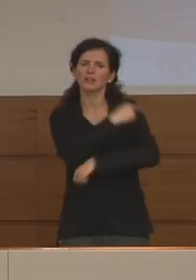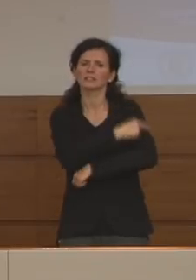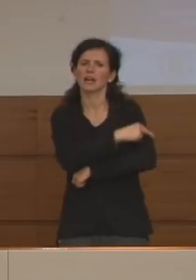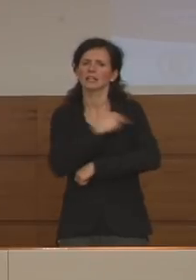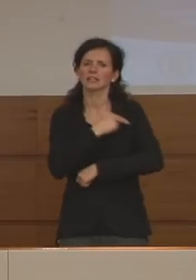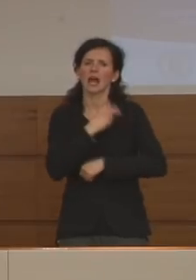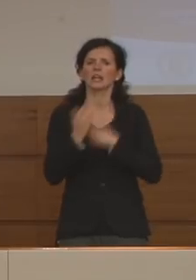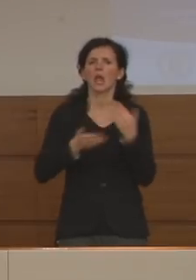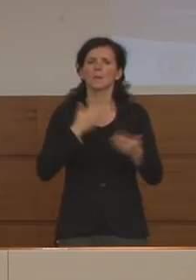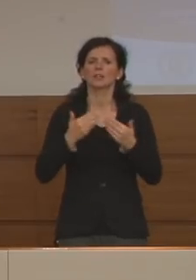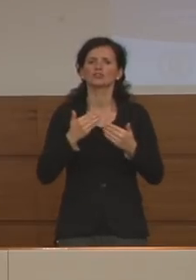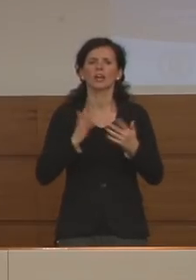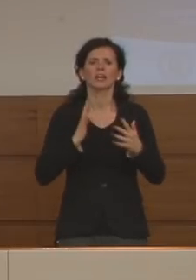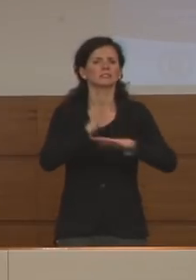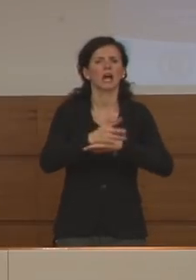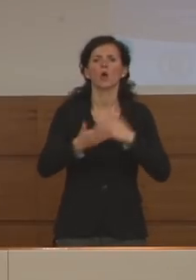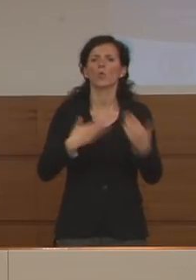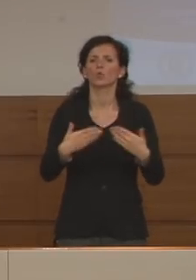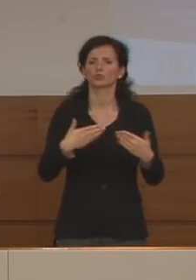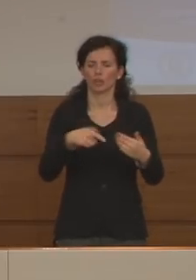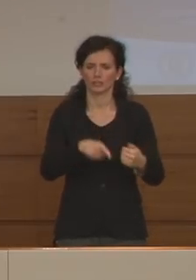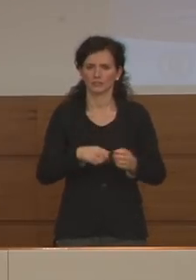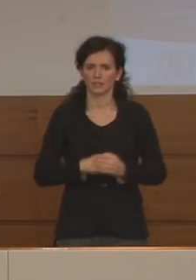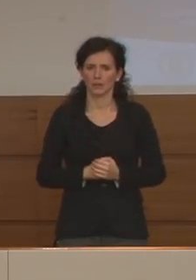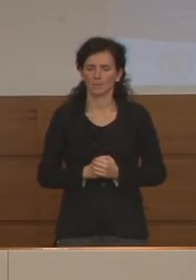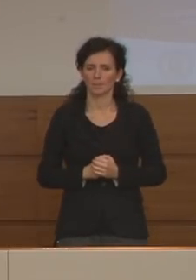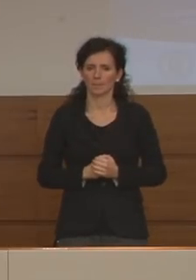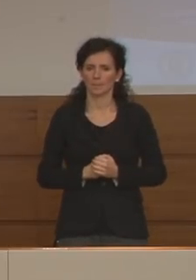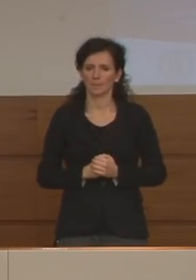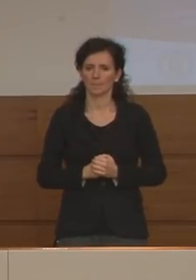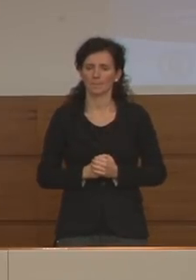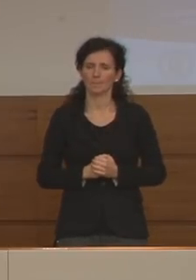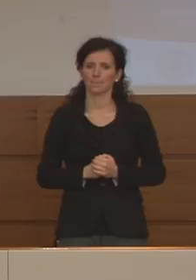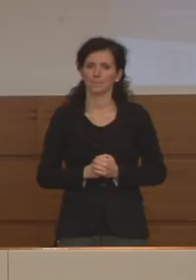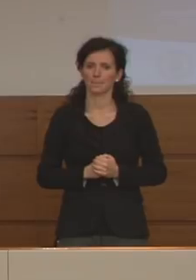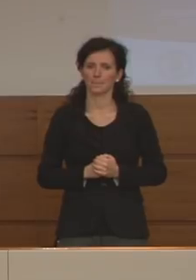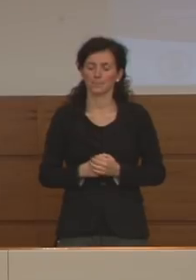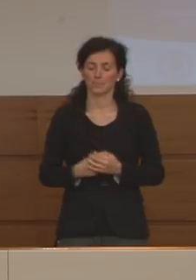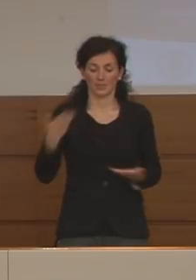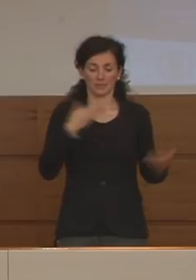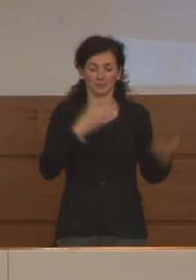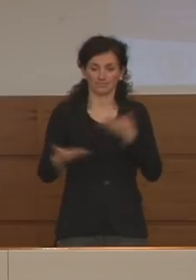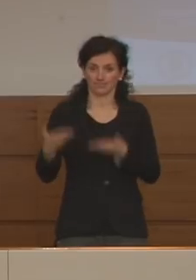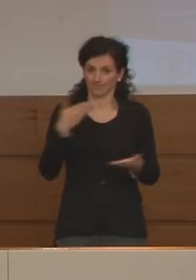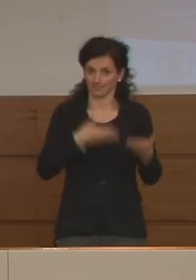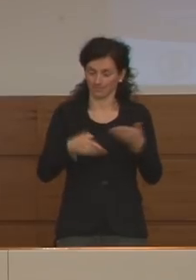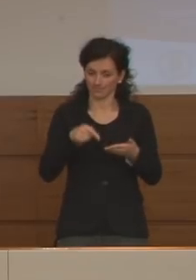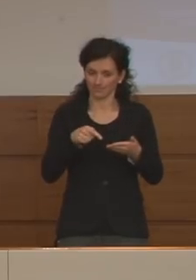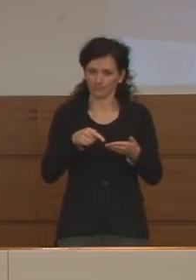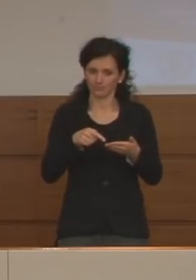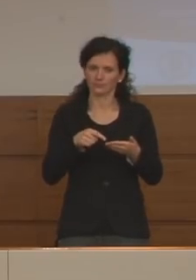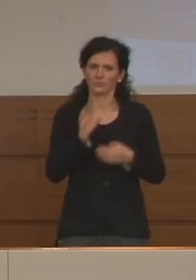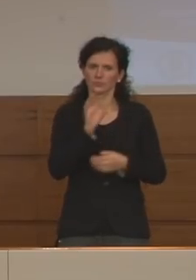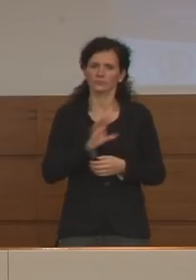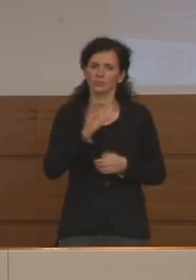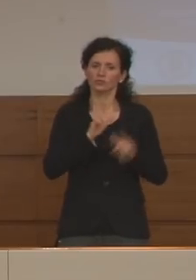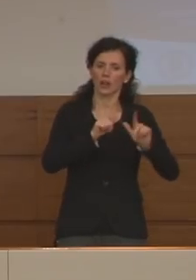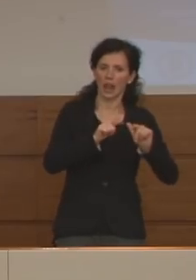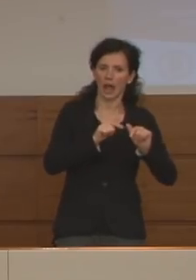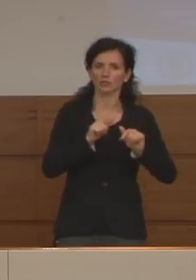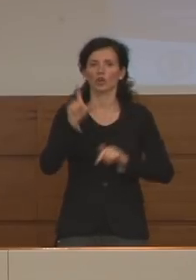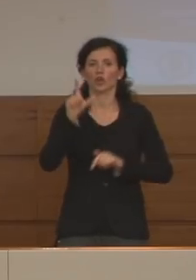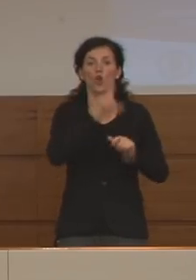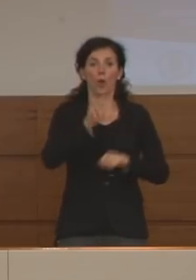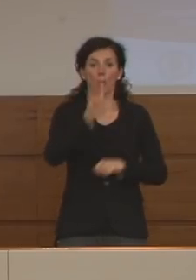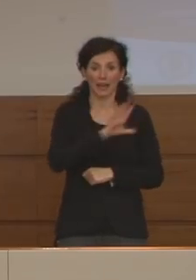emergenza e di urgenza la maggior parte delle domande proviene dalle regioni lazio e lombardia e campania